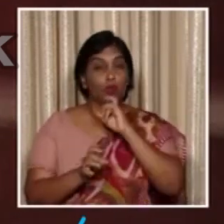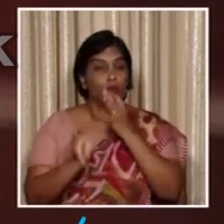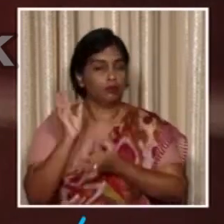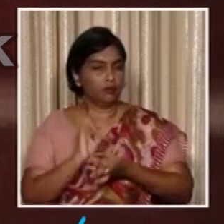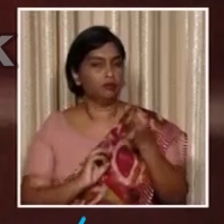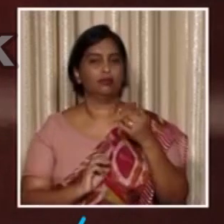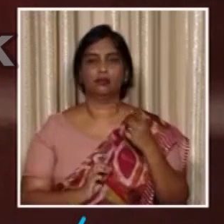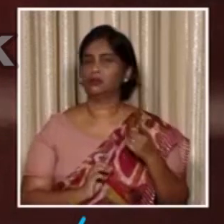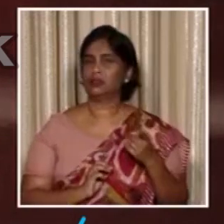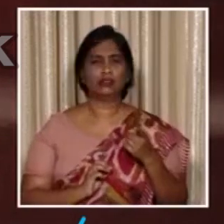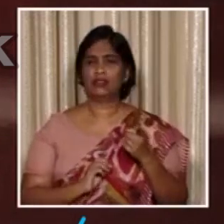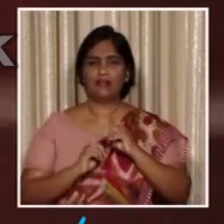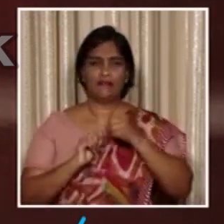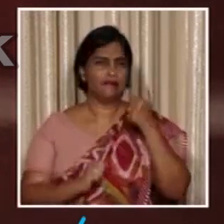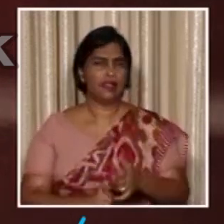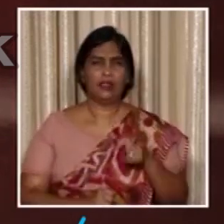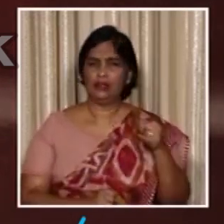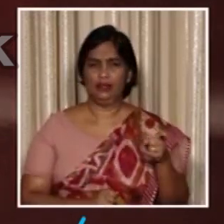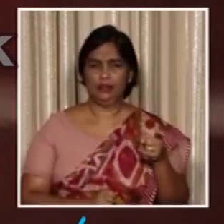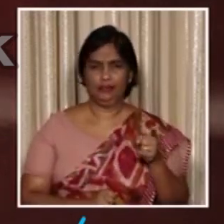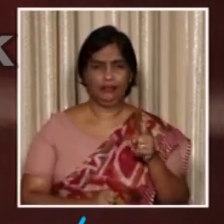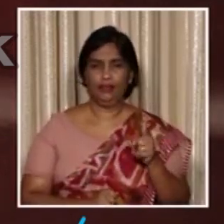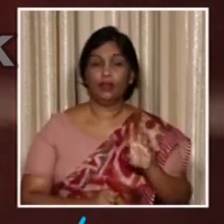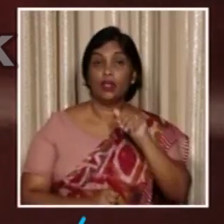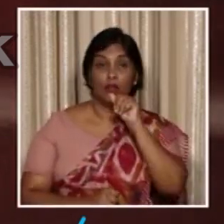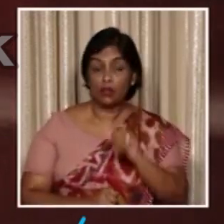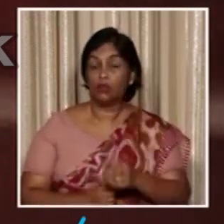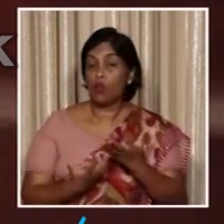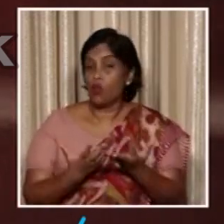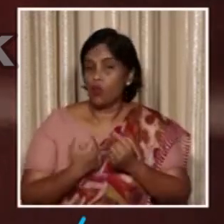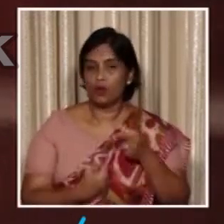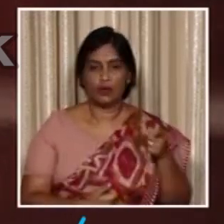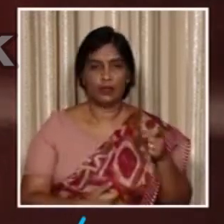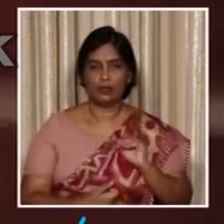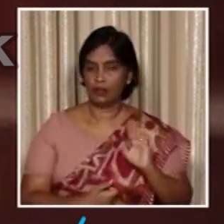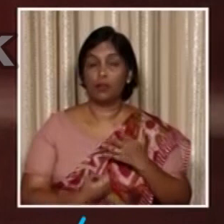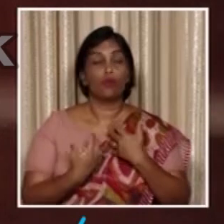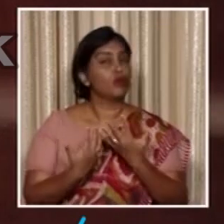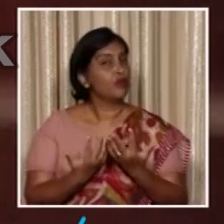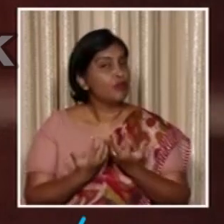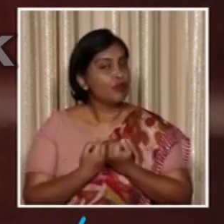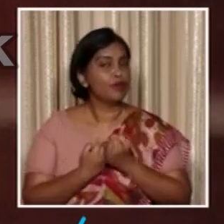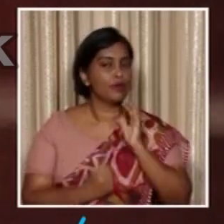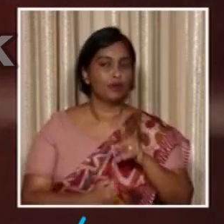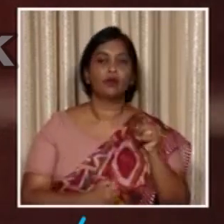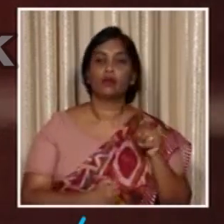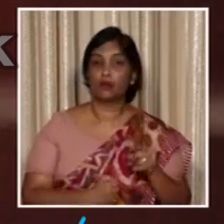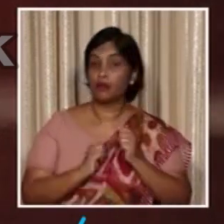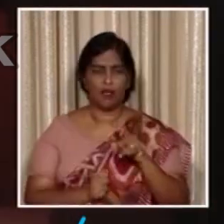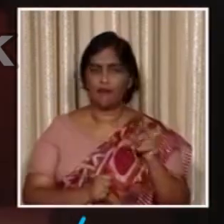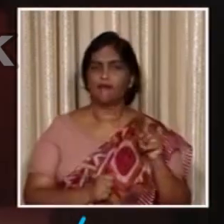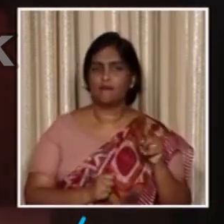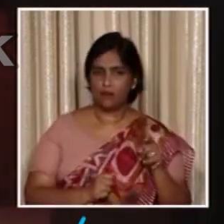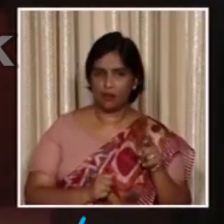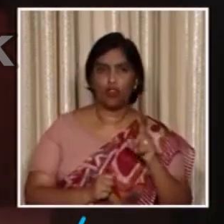පවරනවා, ඒක නෙමෙයි වැදගත්කම. ඒක නෙමෙයි අවශ්‍යතාවය. අවශ්‍යතාවය තිබුණේ මේක වළක්වා